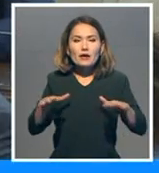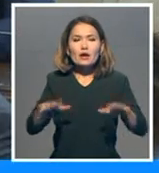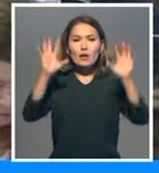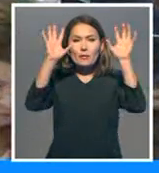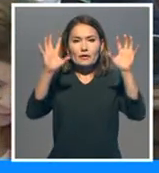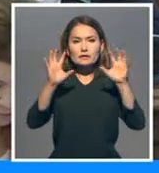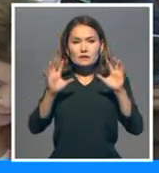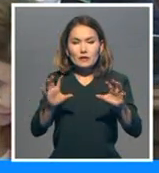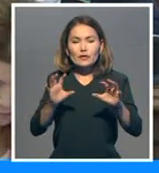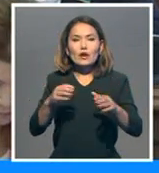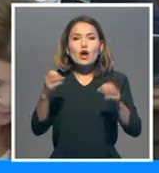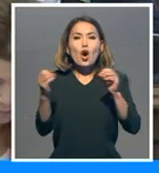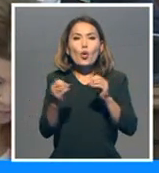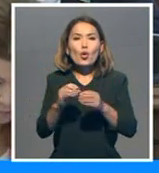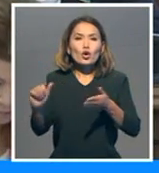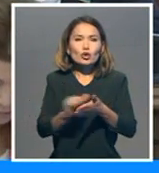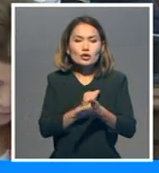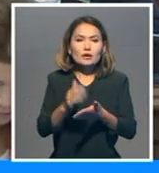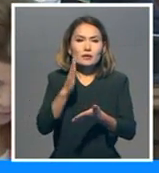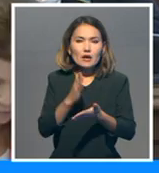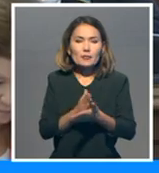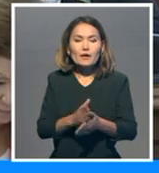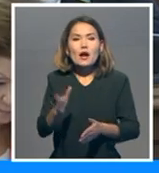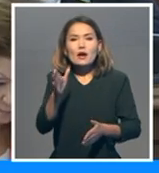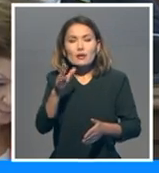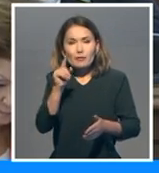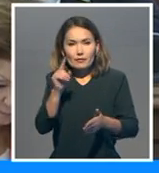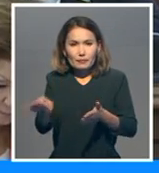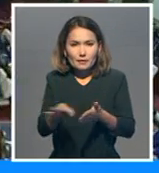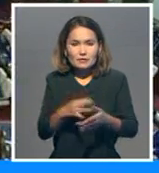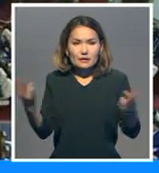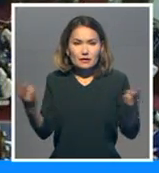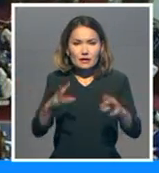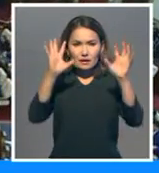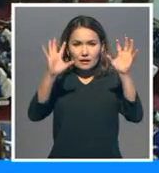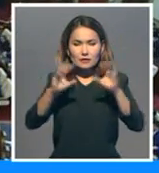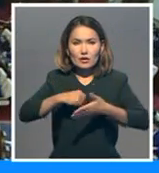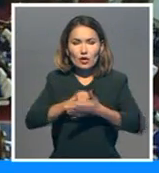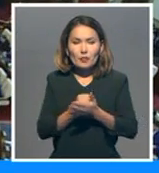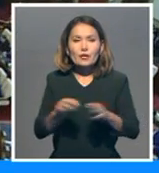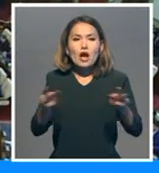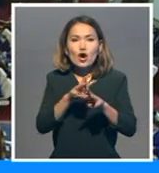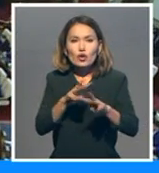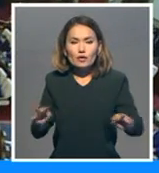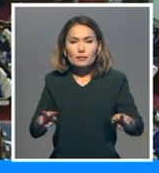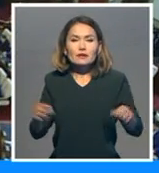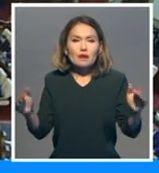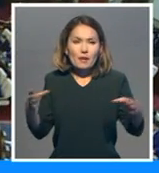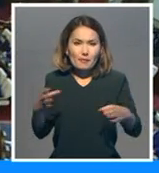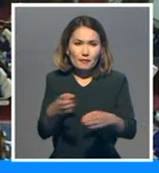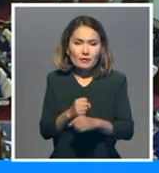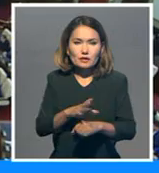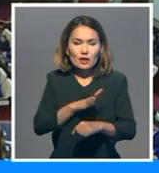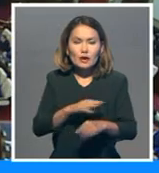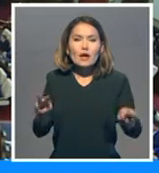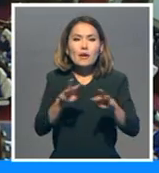ондаған құжаттар жатыр. Олардың алды қысқа мерзімде 42 айында бекейді. Жуырда үкімет құрамы ықшамдалды. Министрге